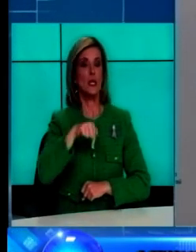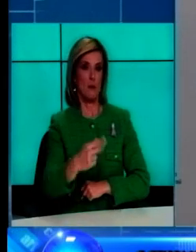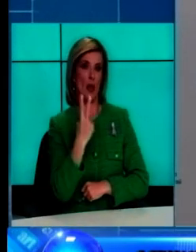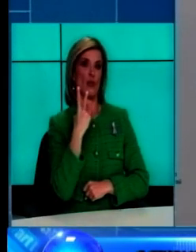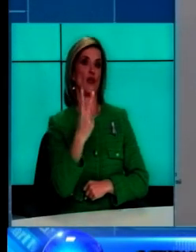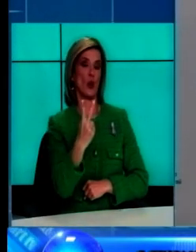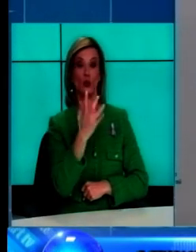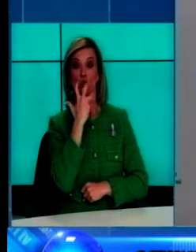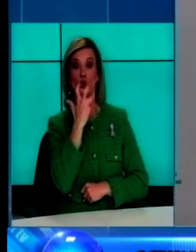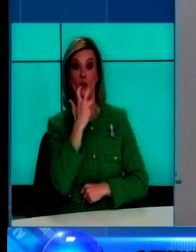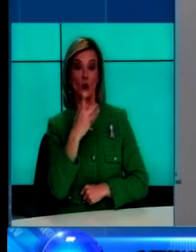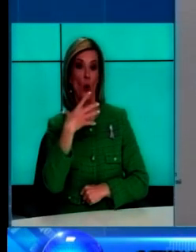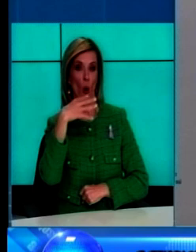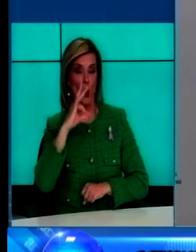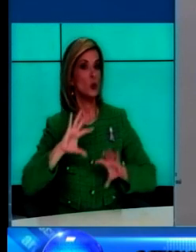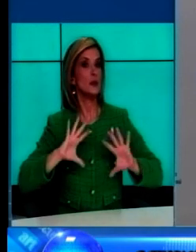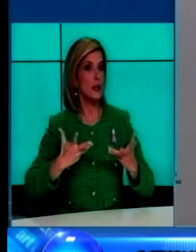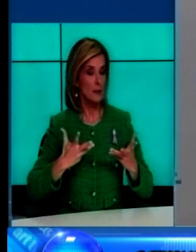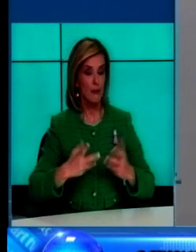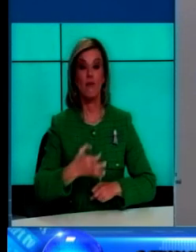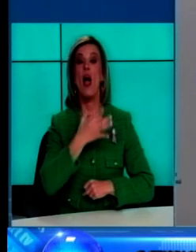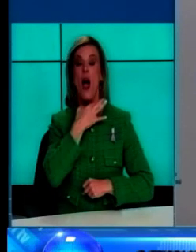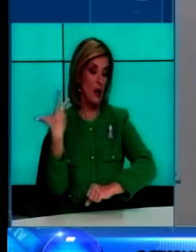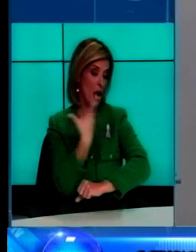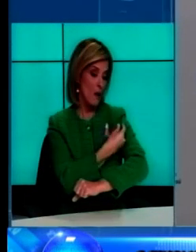είχαν πάνω από 1.000 θανάτους σε μία ημέρα.